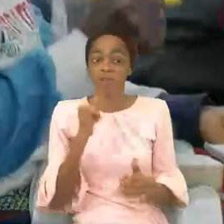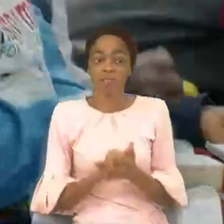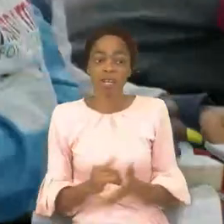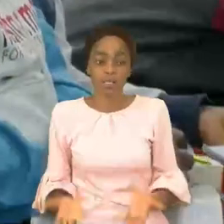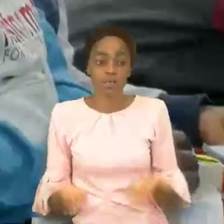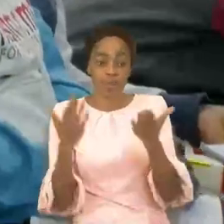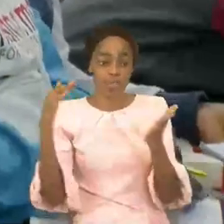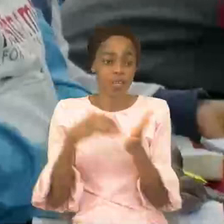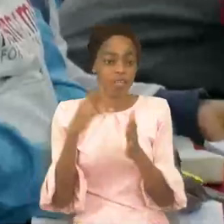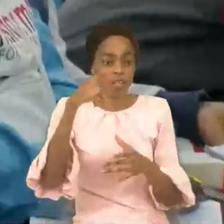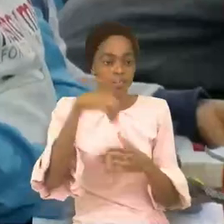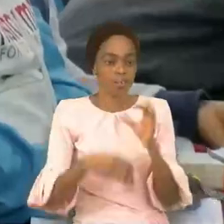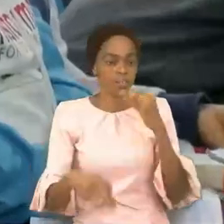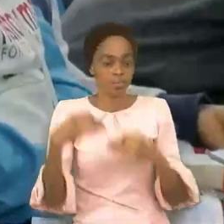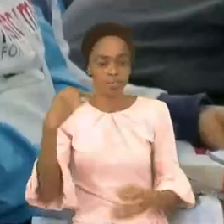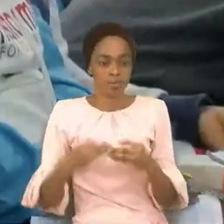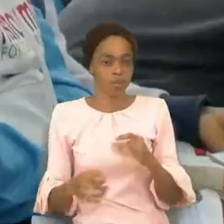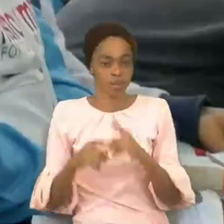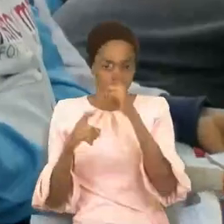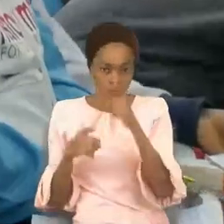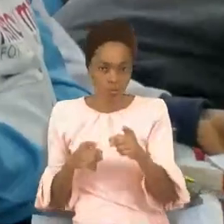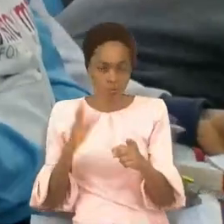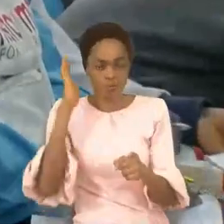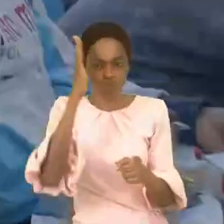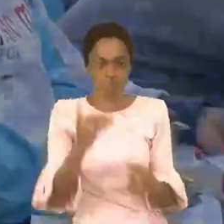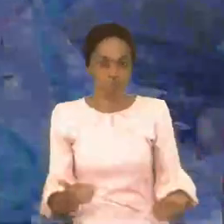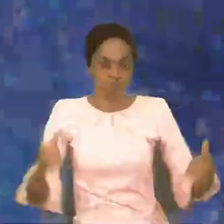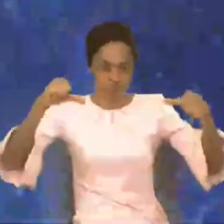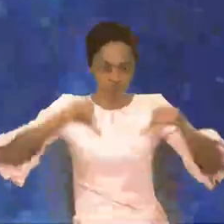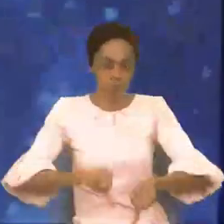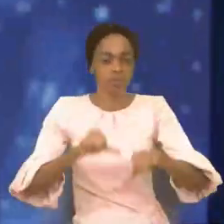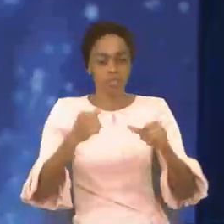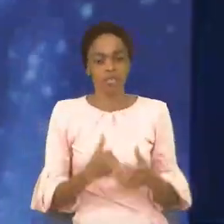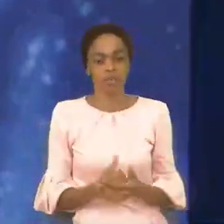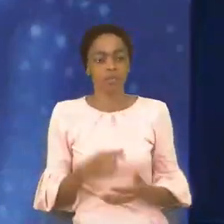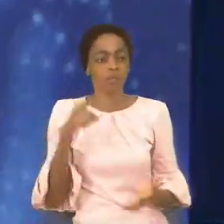en jugement, tu la condamneras.